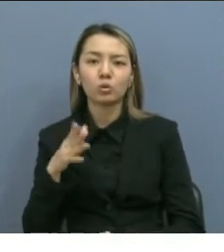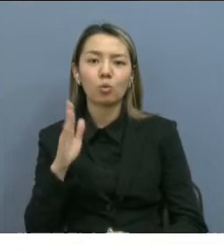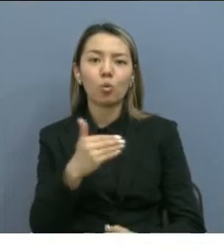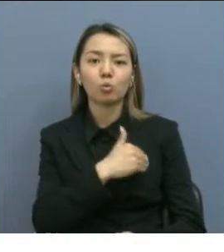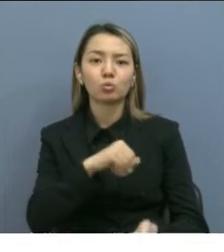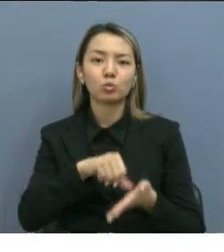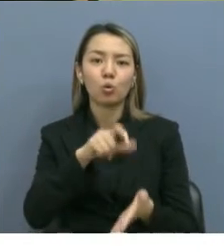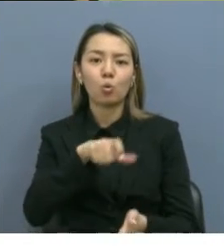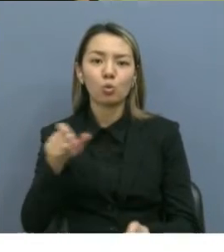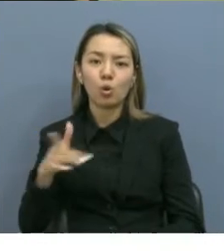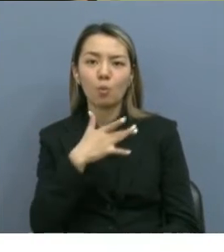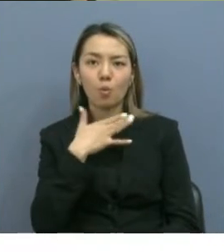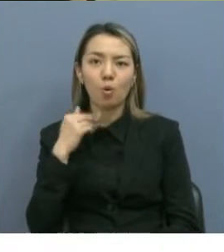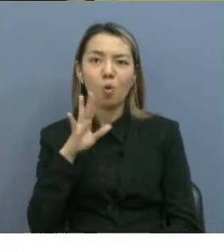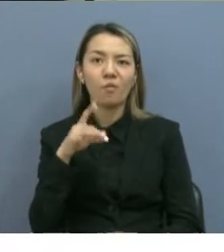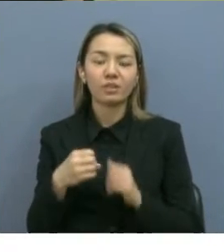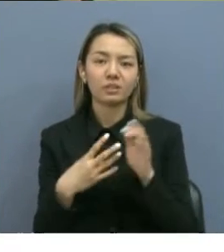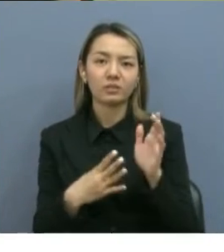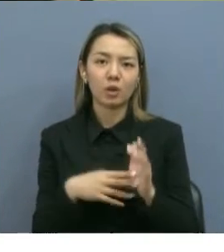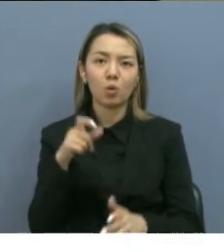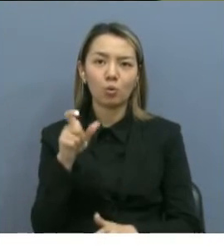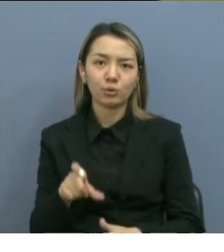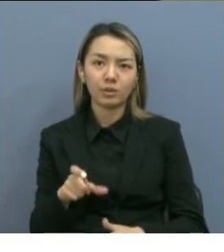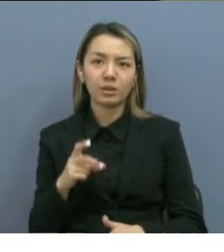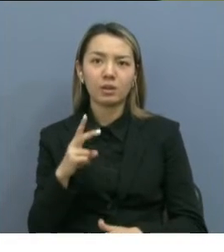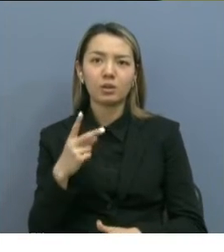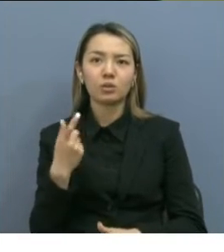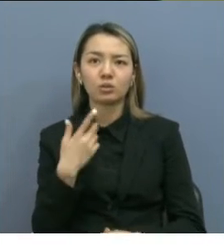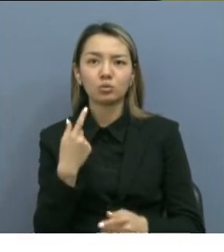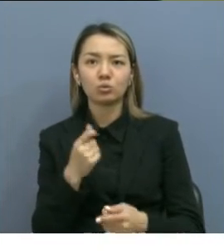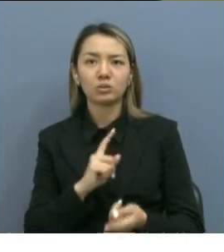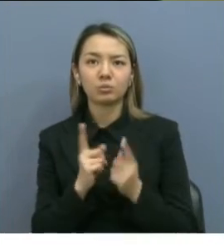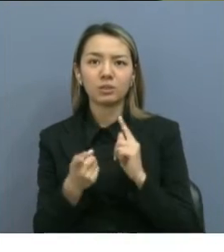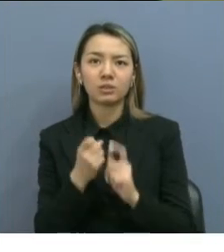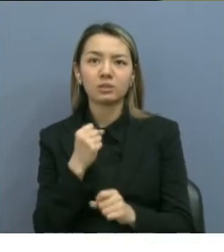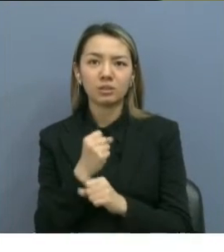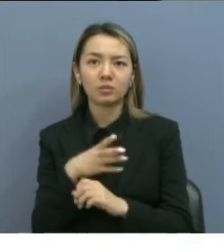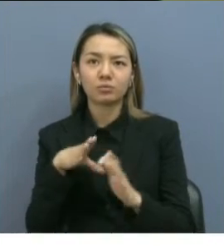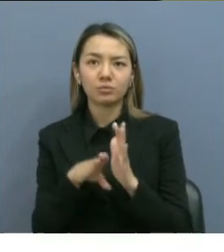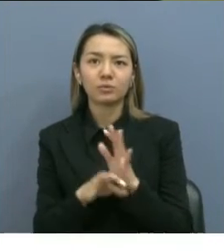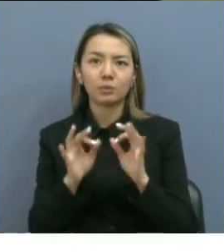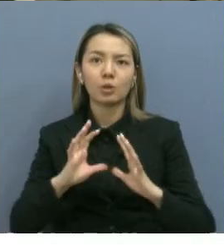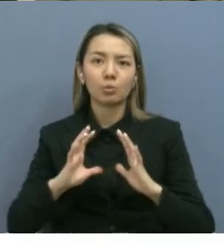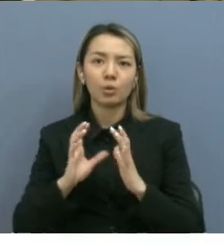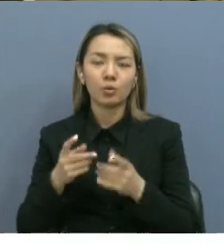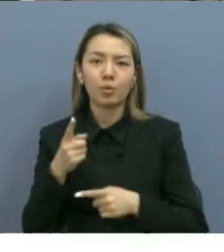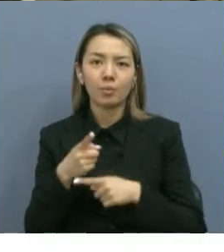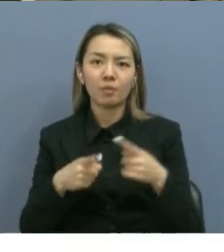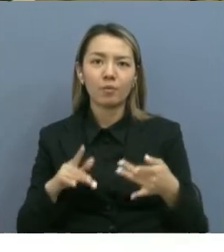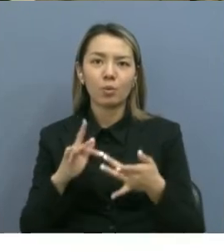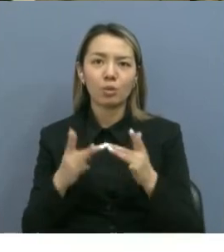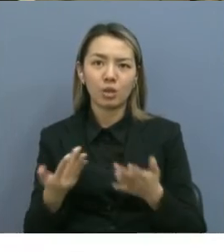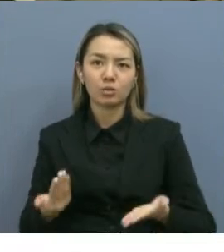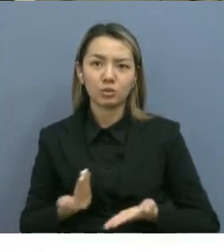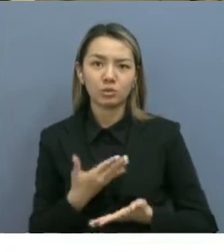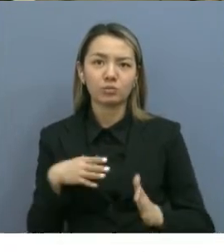қатысушылар да көп. COVID-19 адамдардың қалыпты өміріне бірқатар өзгеріс енгізгені рас. Бүгінгі күні әлемнің тең жартысы онлайн